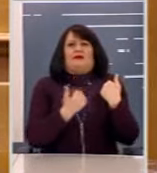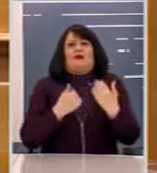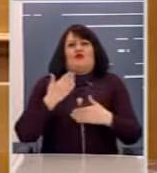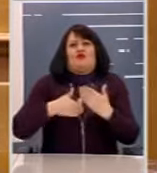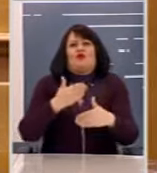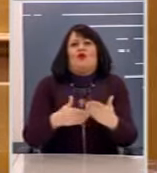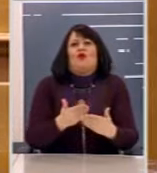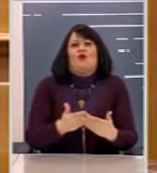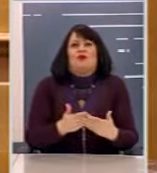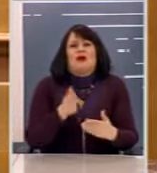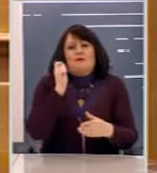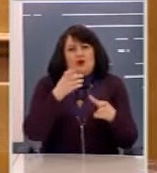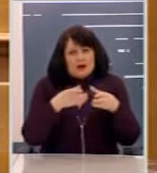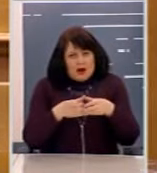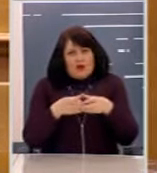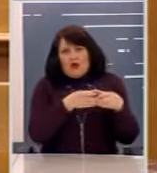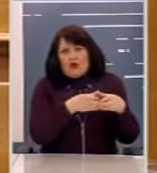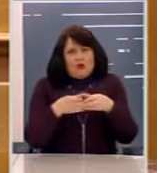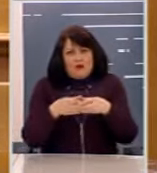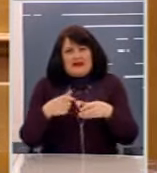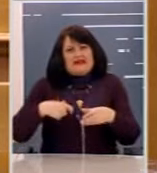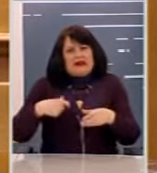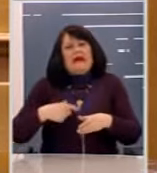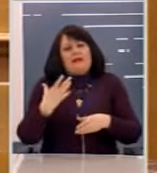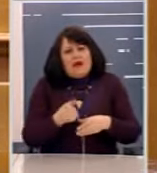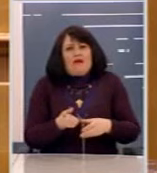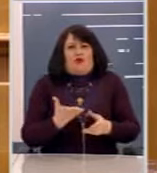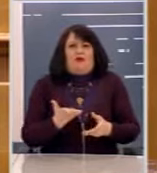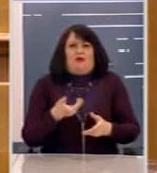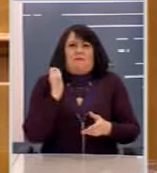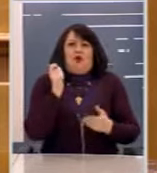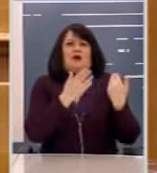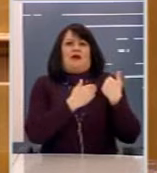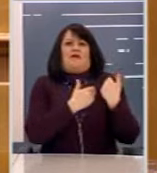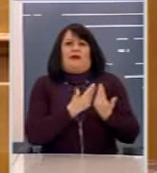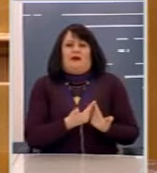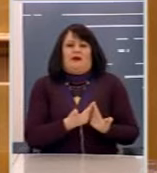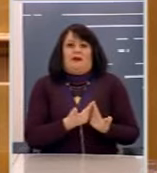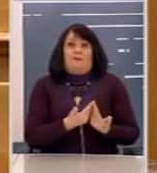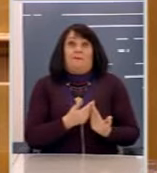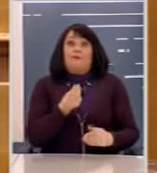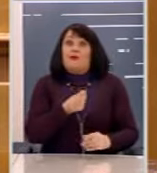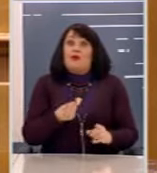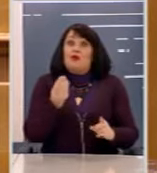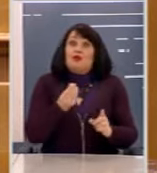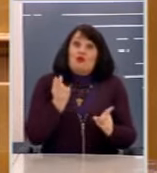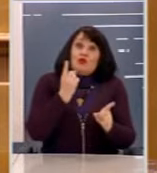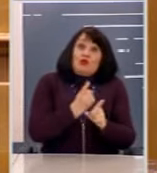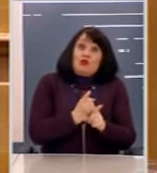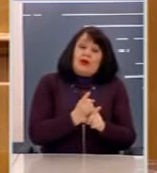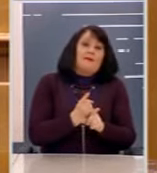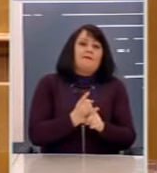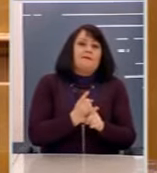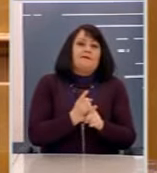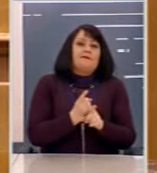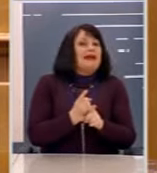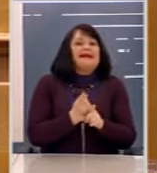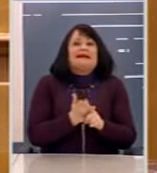διαχρονικά αυτών των πολιτικών δυνάμεων και των στελεχών τους, αλλά κυρίως για